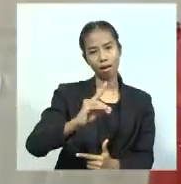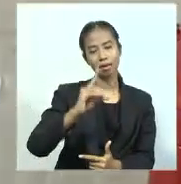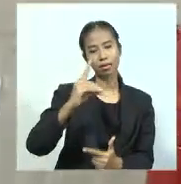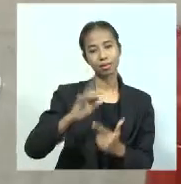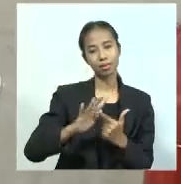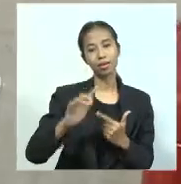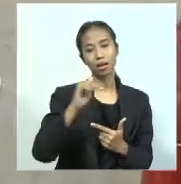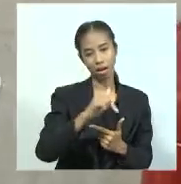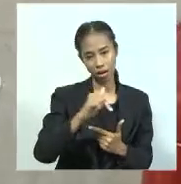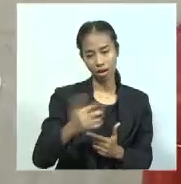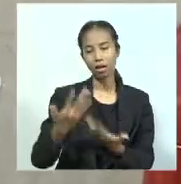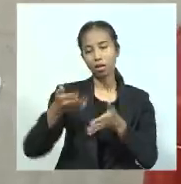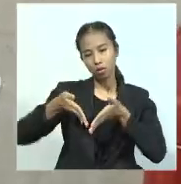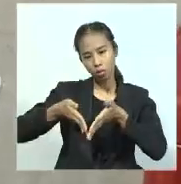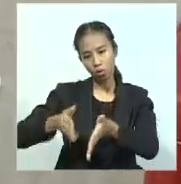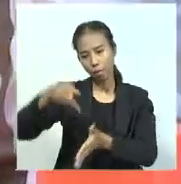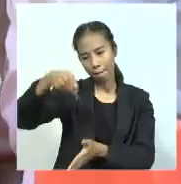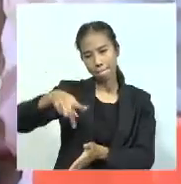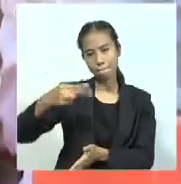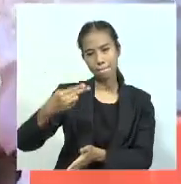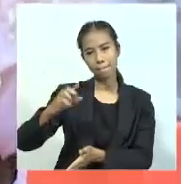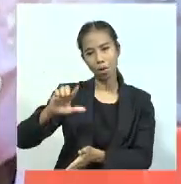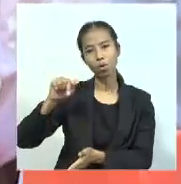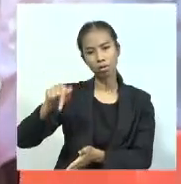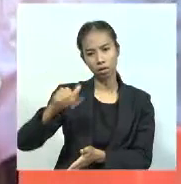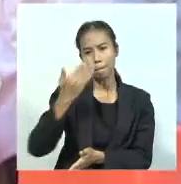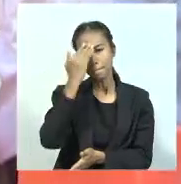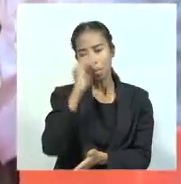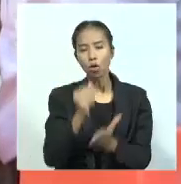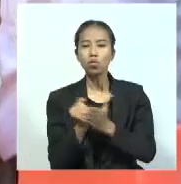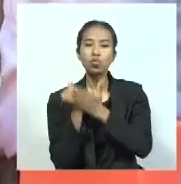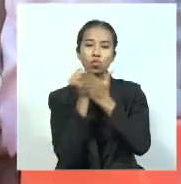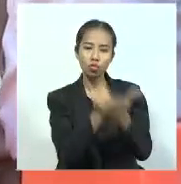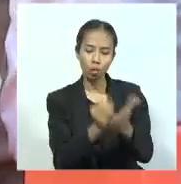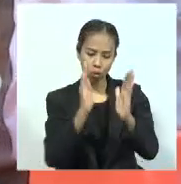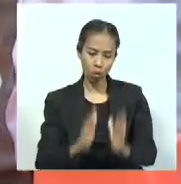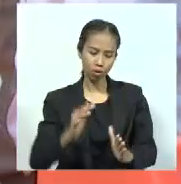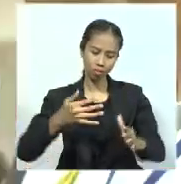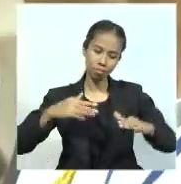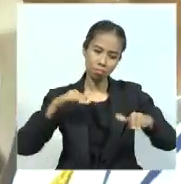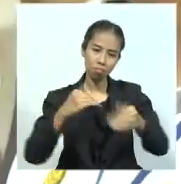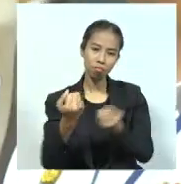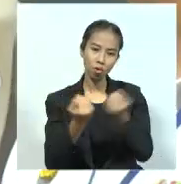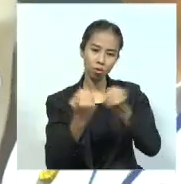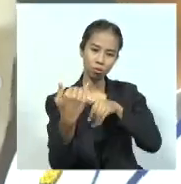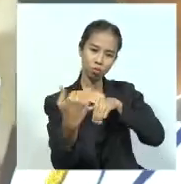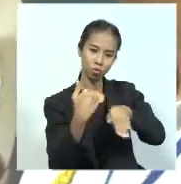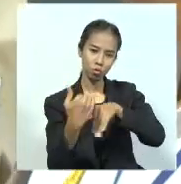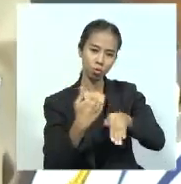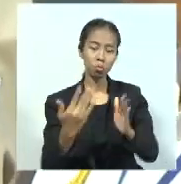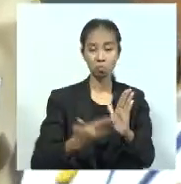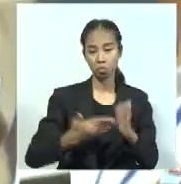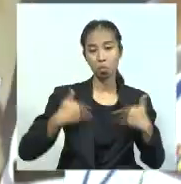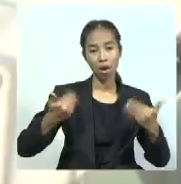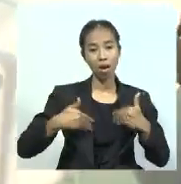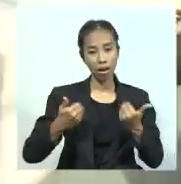งเป็นถนนวงแหวนรอบในและเป็นการเพิ่มความสะดวกในการเดินทางของประชาชนซึ่งภายหลังการทำพิธีเปิดอุโมงค์ท